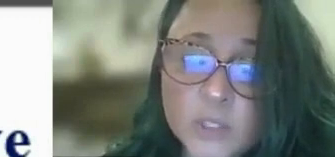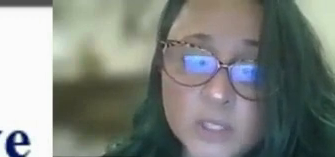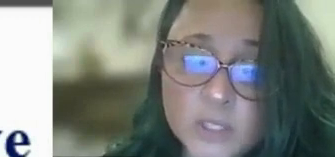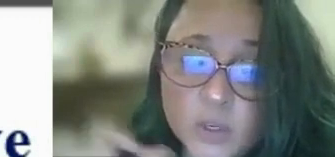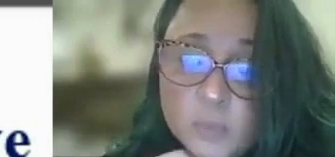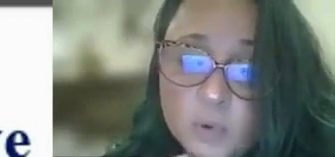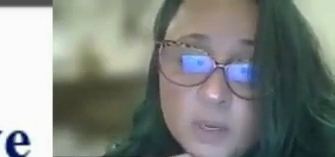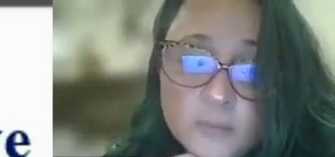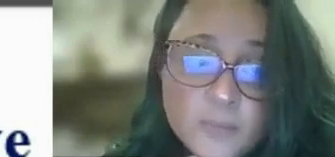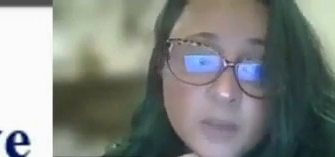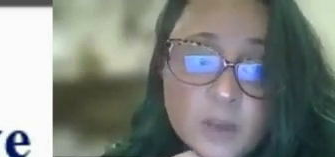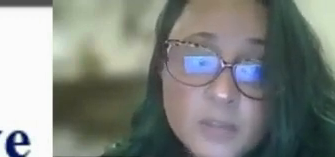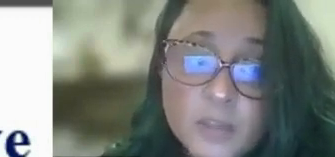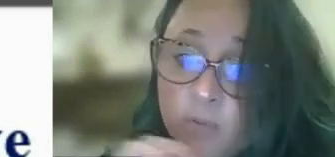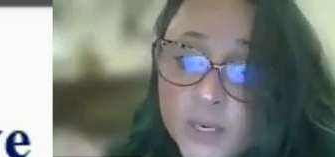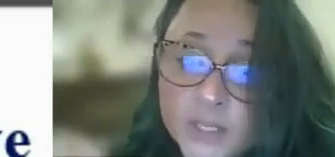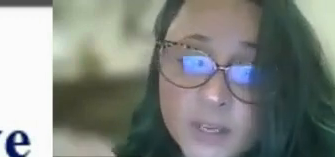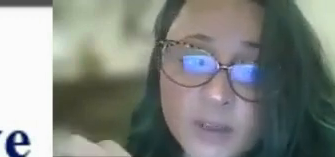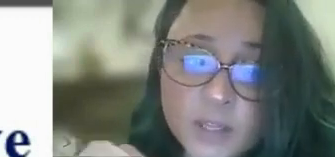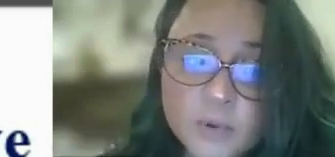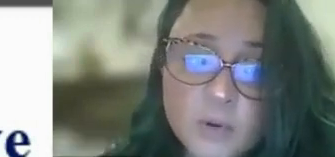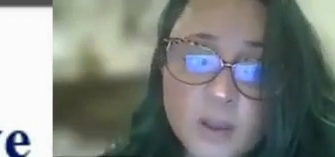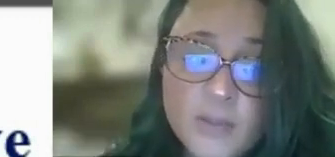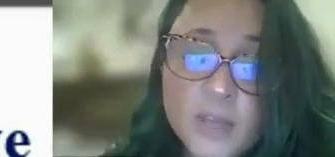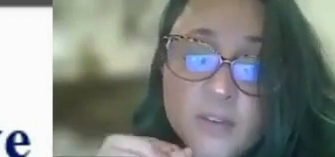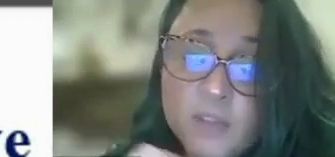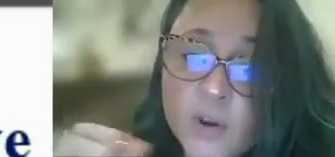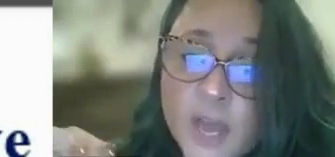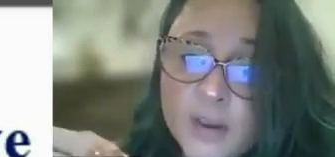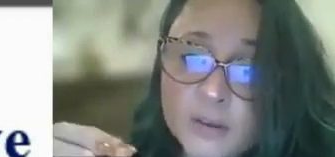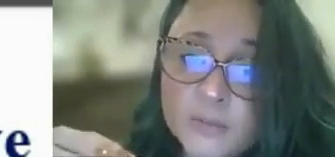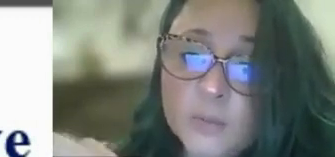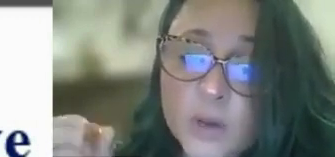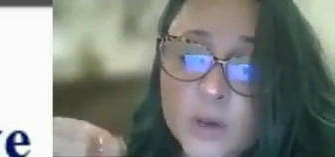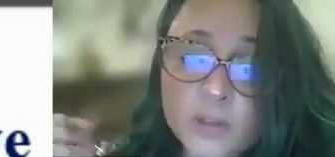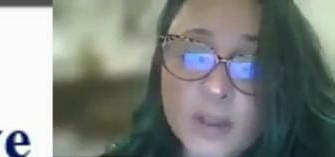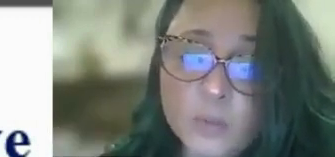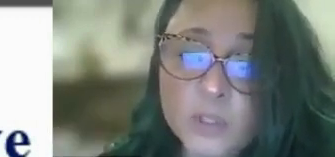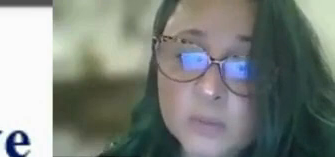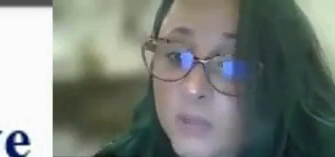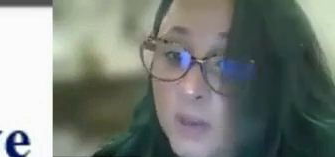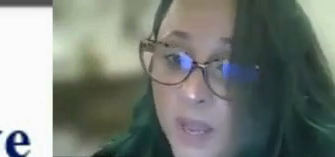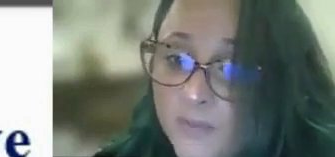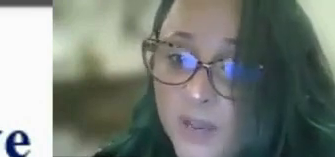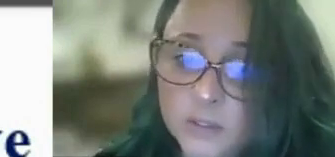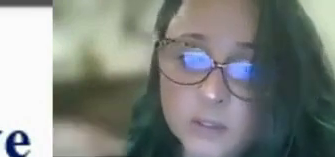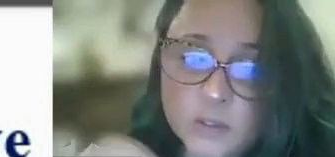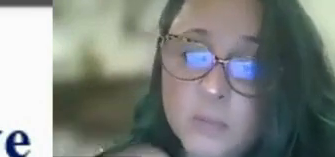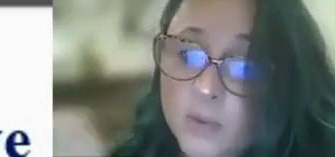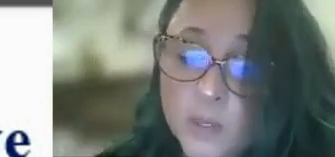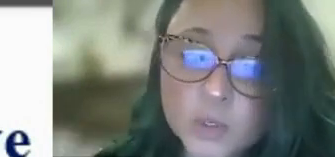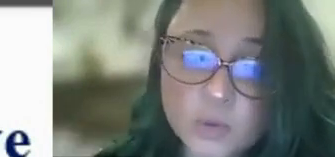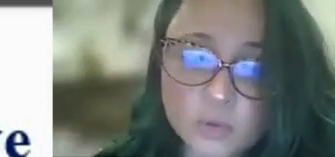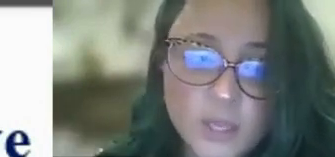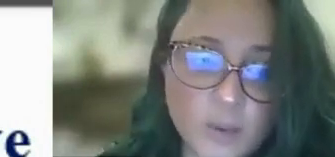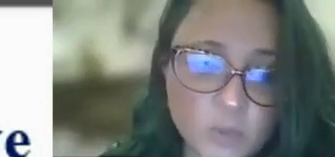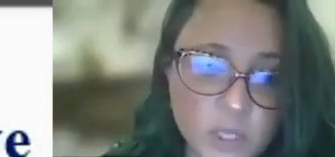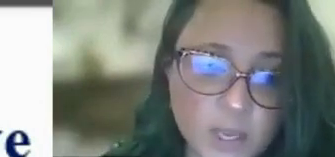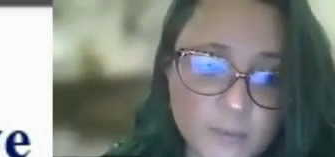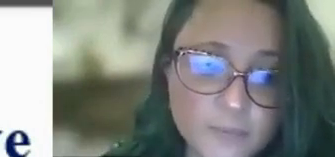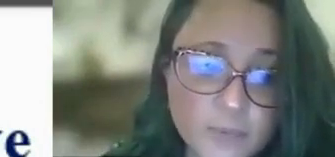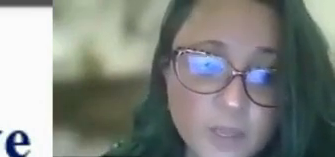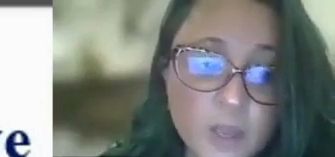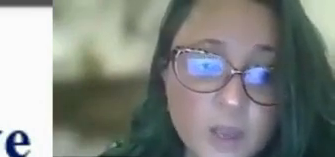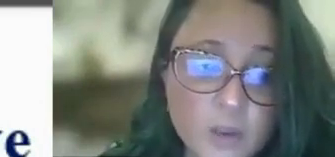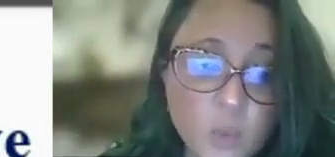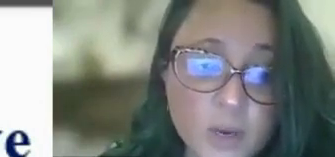包括手语。然后我们会制作一些小卡片，然后你们需要写下来